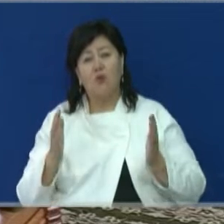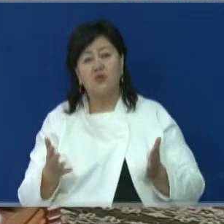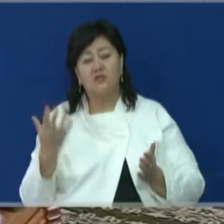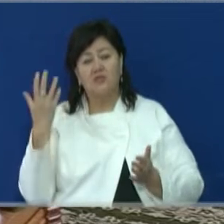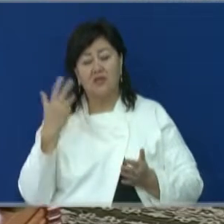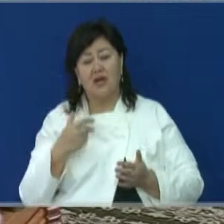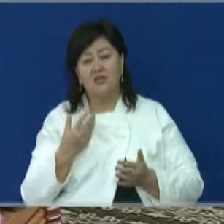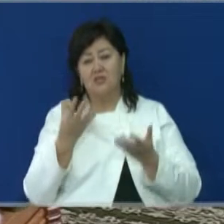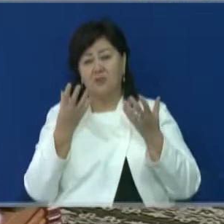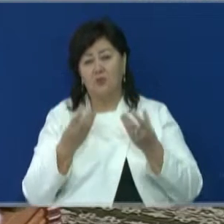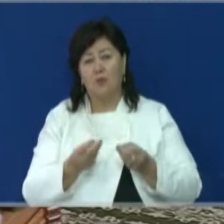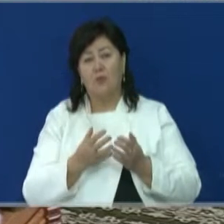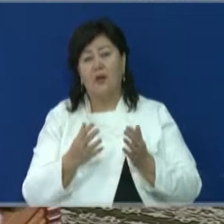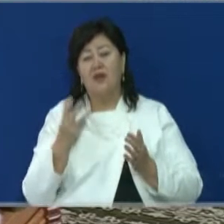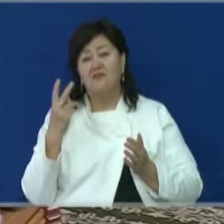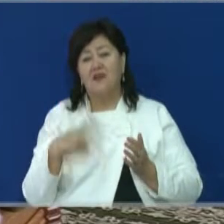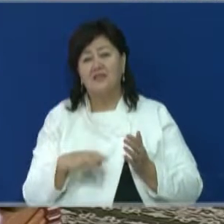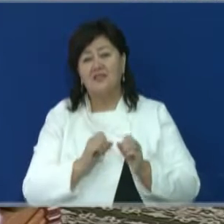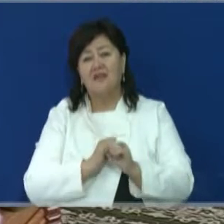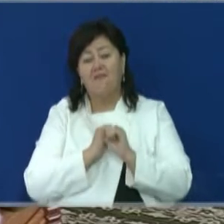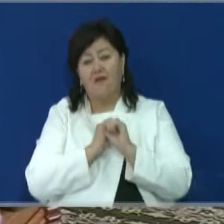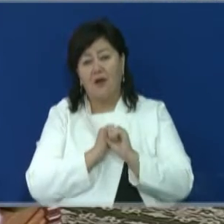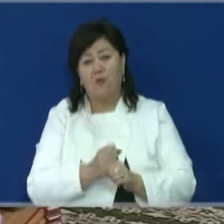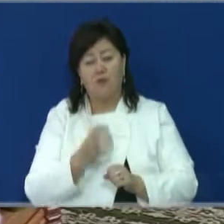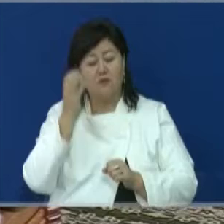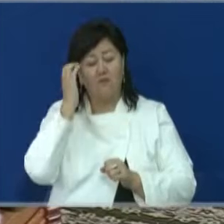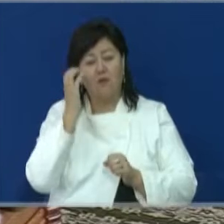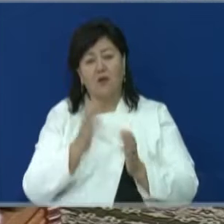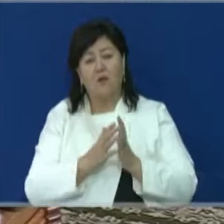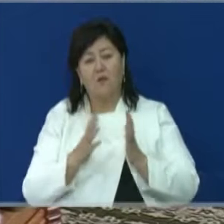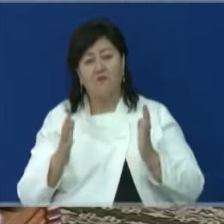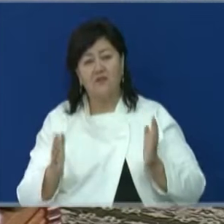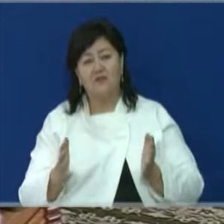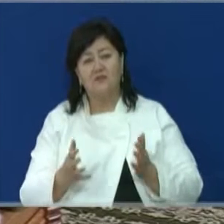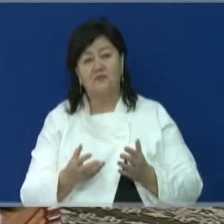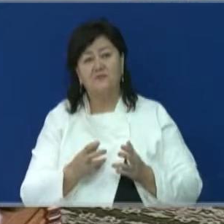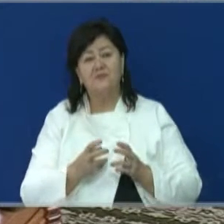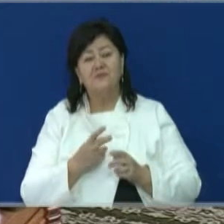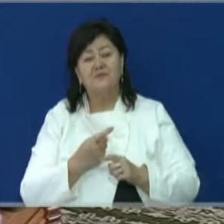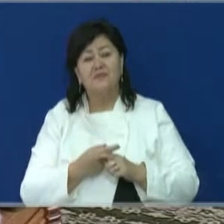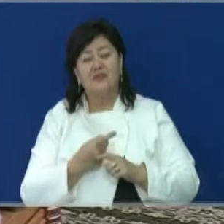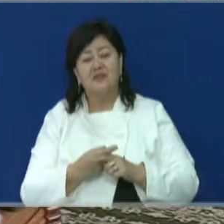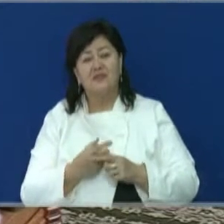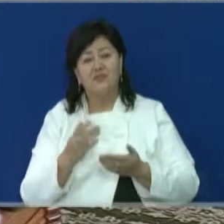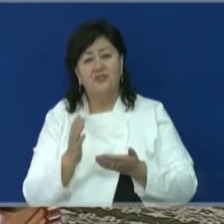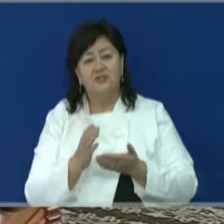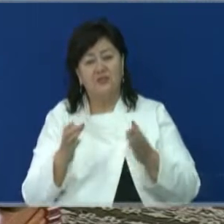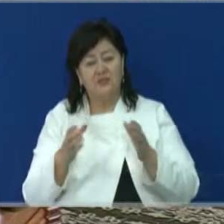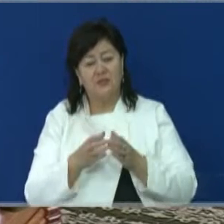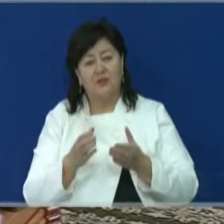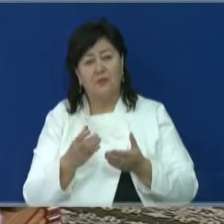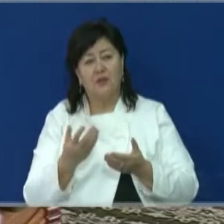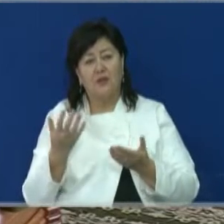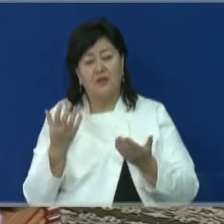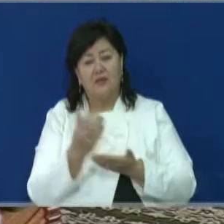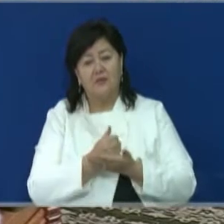сайын шамамен 20 вагон көмір түседі. Қор көбейіп келеді. Жалпы кәсіпорынның техникалық құрамдас бөлігі бойынша бүгінгі таңда